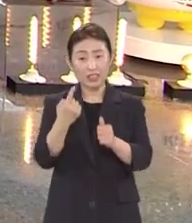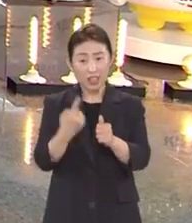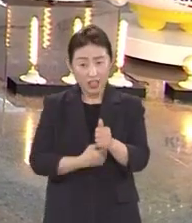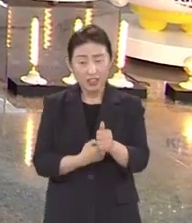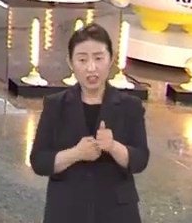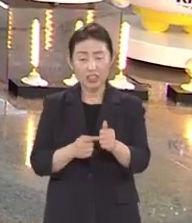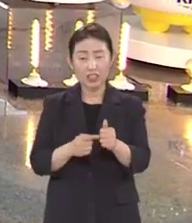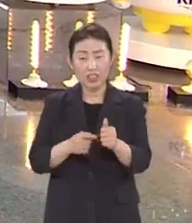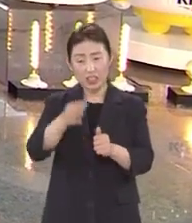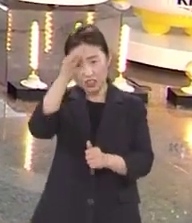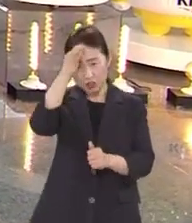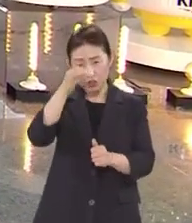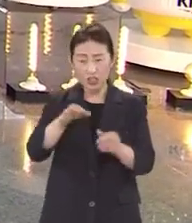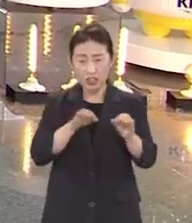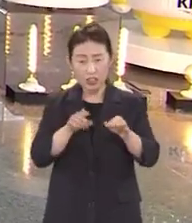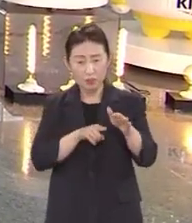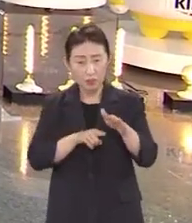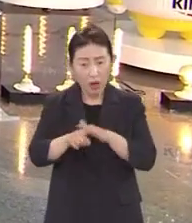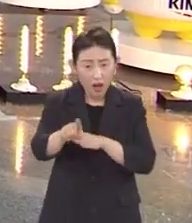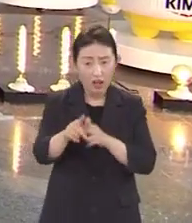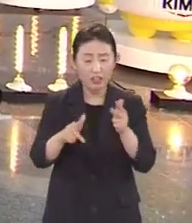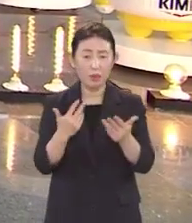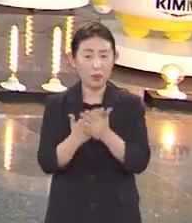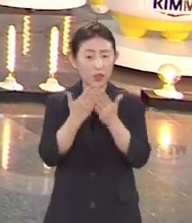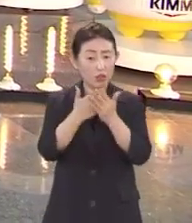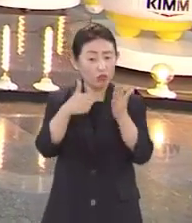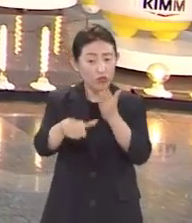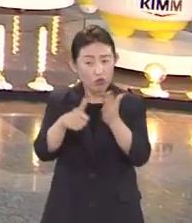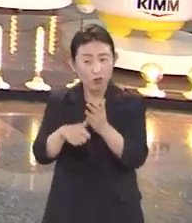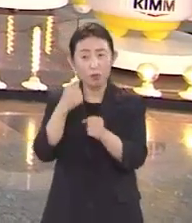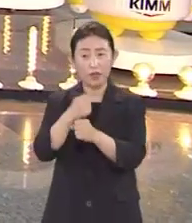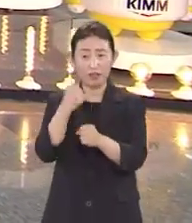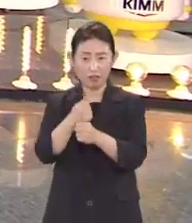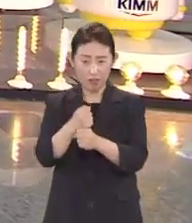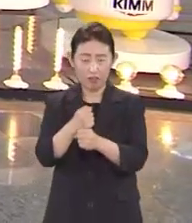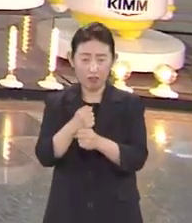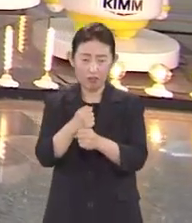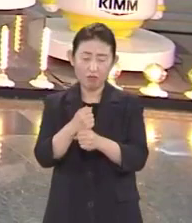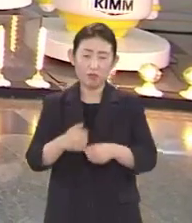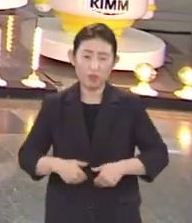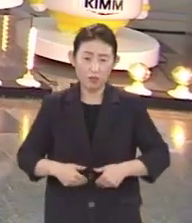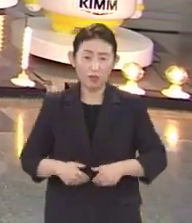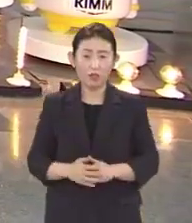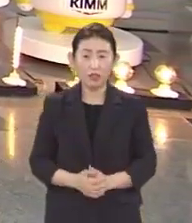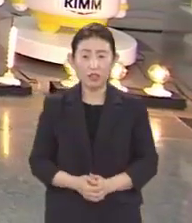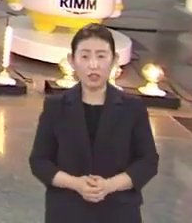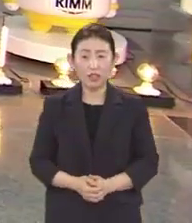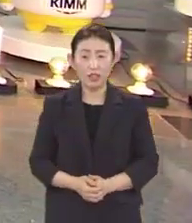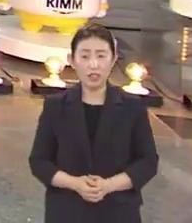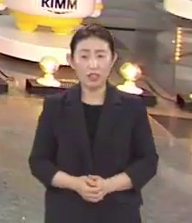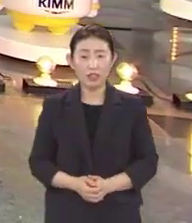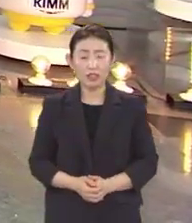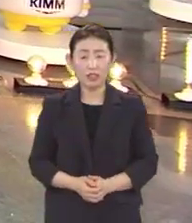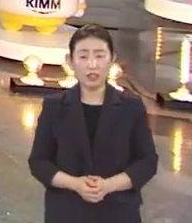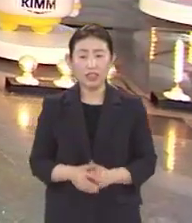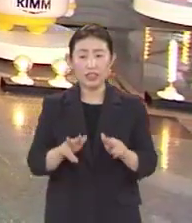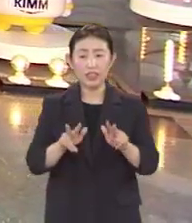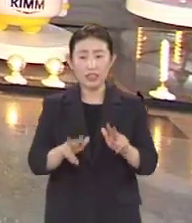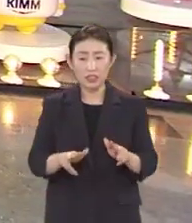있는 혁신적이고 차별성이 있는 제품과 서비스를 저희가 내놓아야 됩니다. 그러기 위해서는 선진국이 굉장히 잘하고